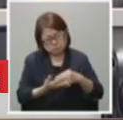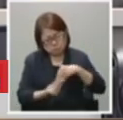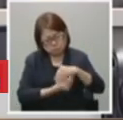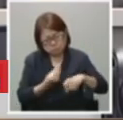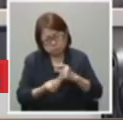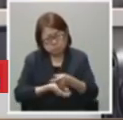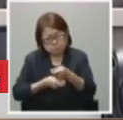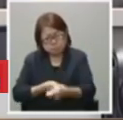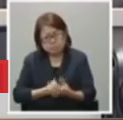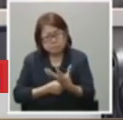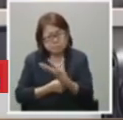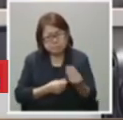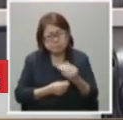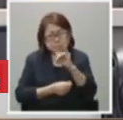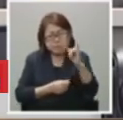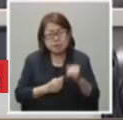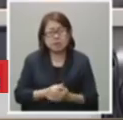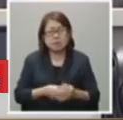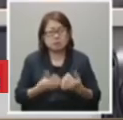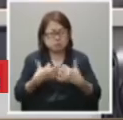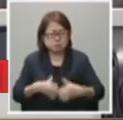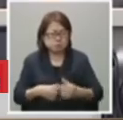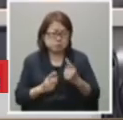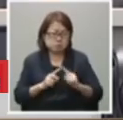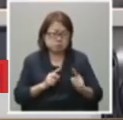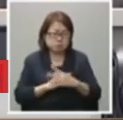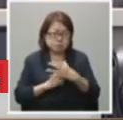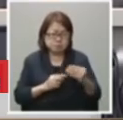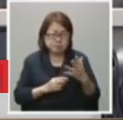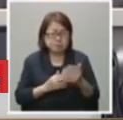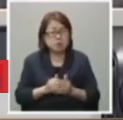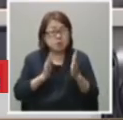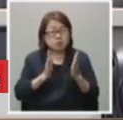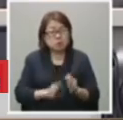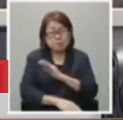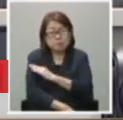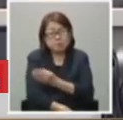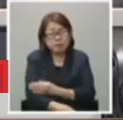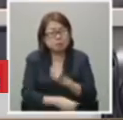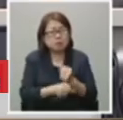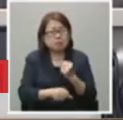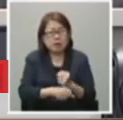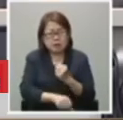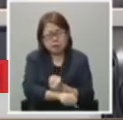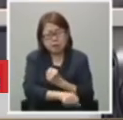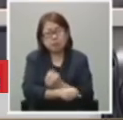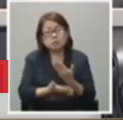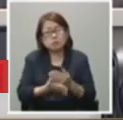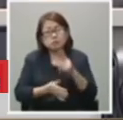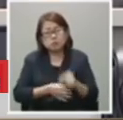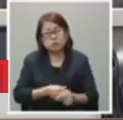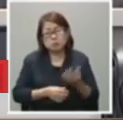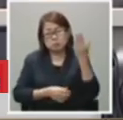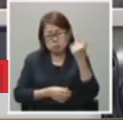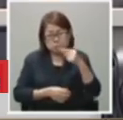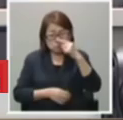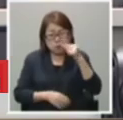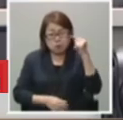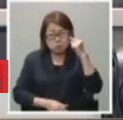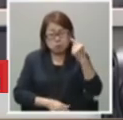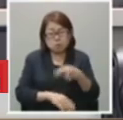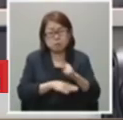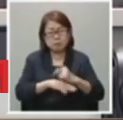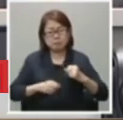ทำลายภาคอุตสาหกรรมจนคนฟิลิปปินส์เนี่ยต้องไปขายแรงงานราคาถูกสมัยก่อนเมืองไทยท่านประธานครับท่านประธ